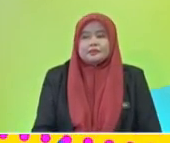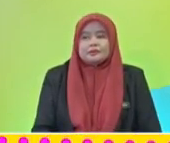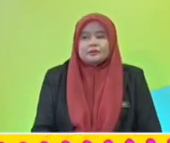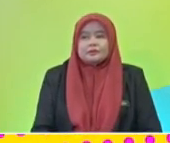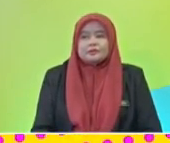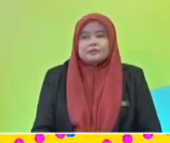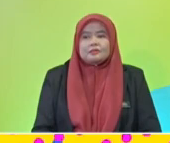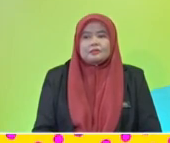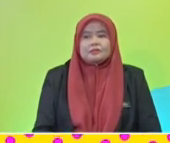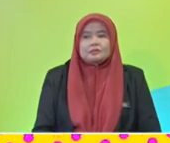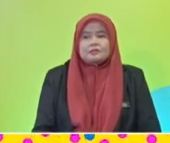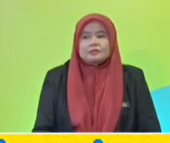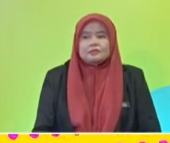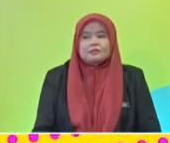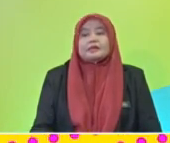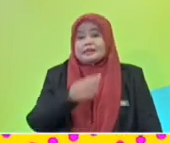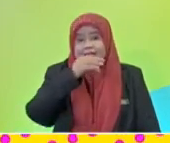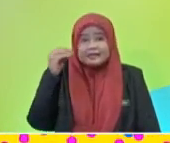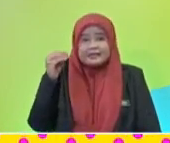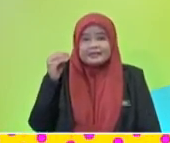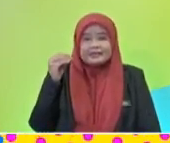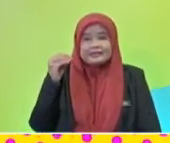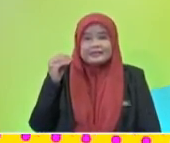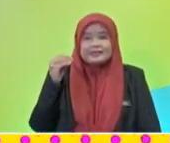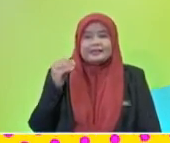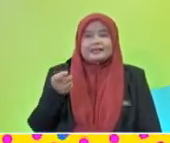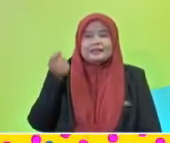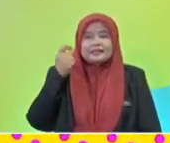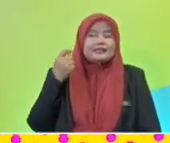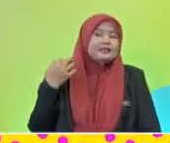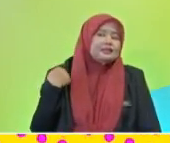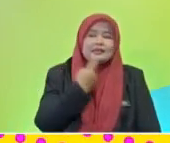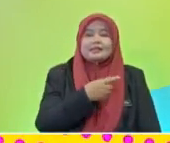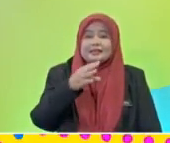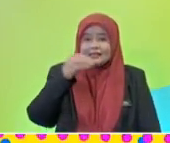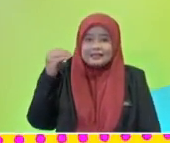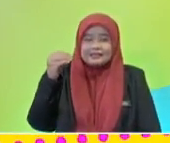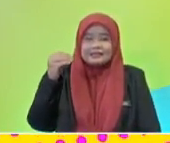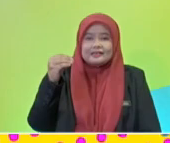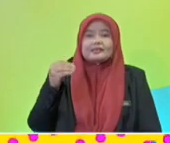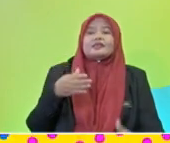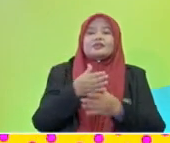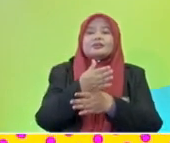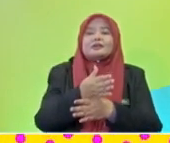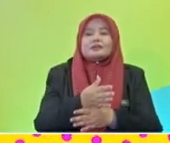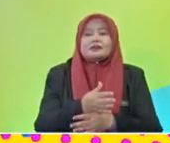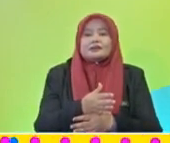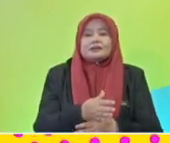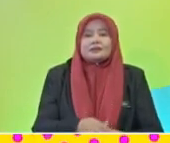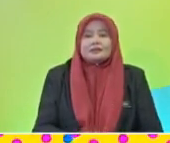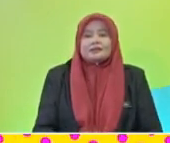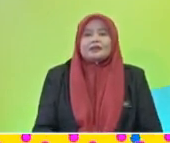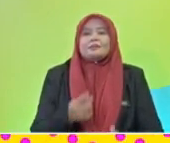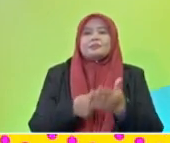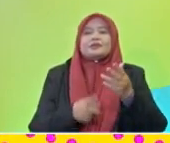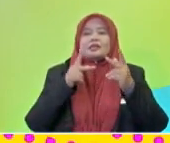Lini yang ini dan dan tadi kita ada dan kan kata hubung dan seterusnya contohnya dalam perengan ini apa